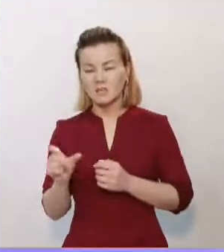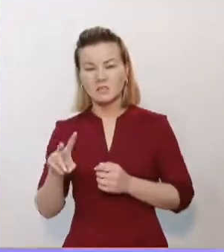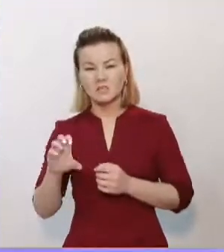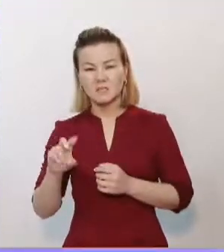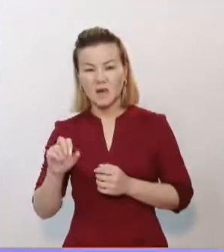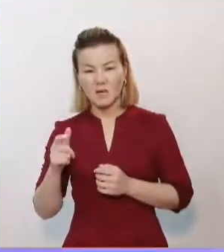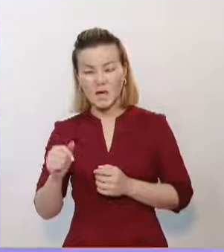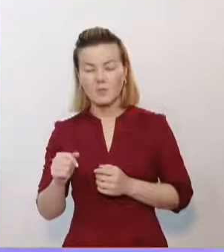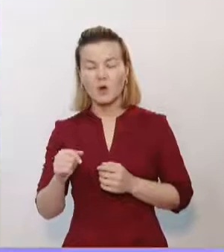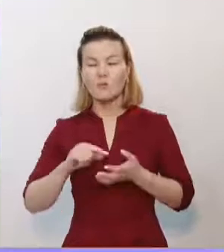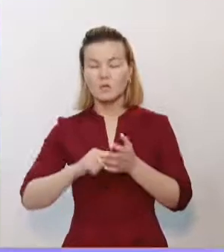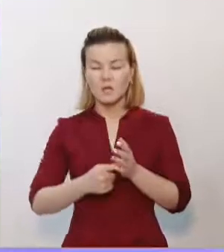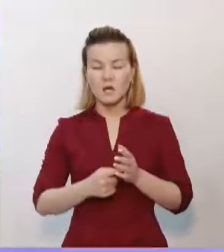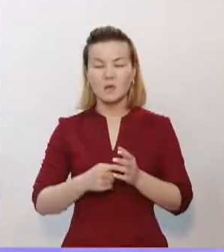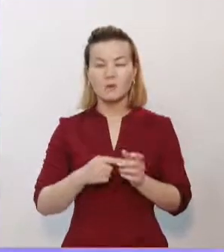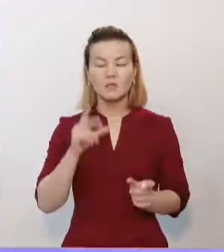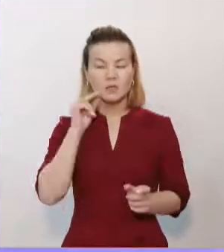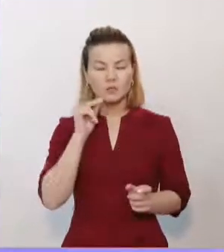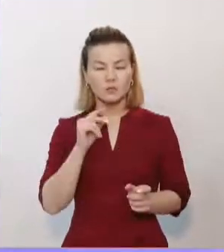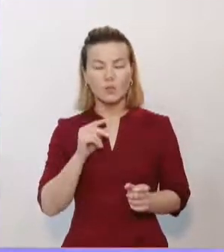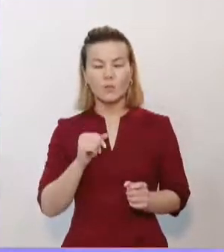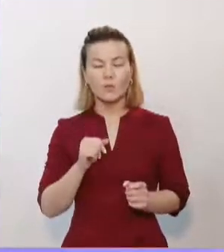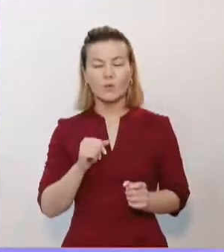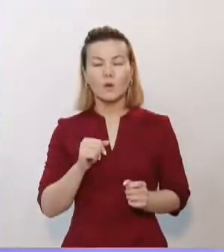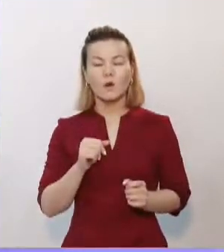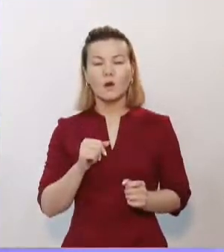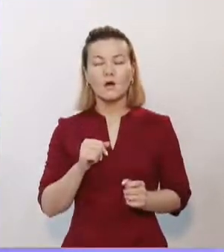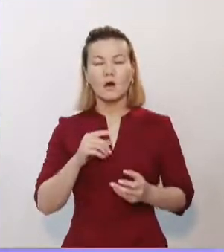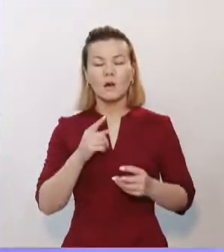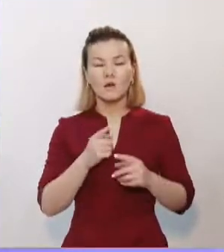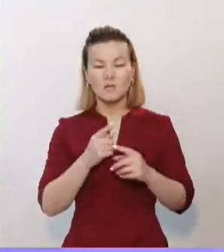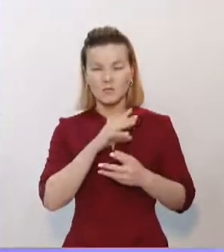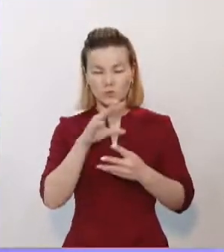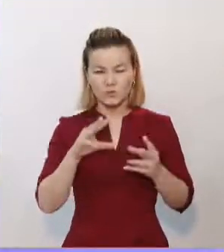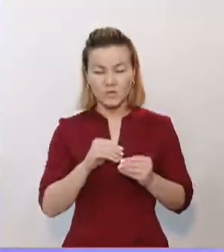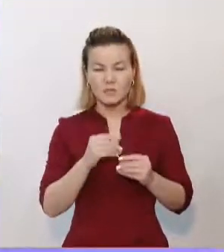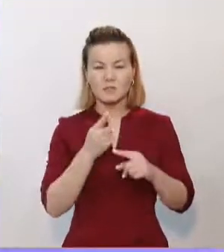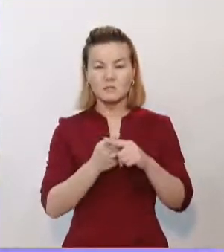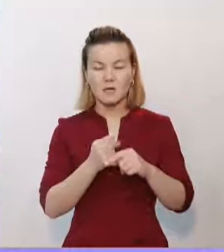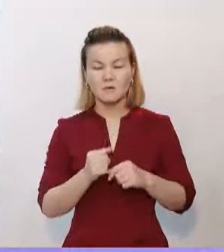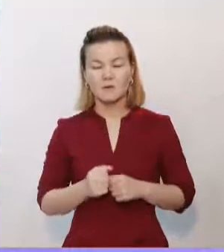слагаемое умножаем на число за скобкой. Результаты складываем.